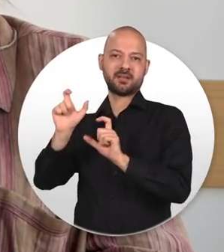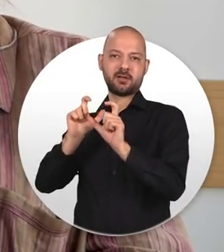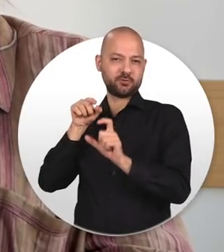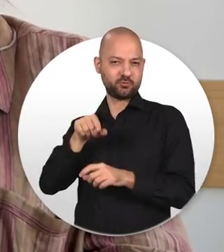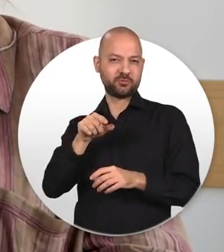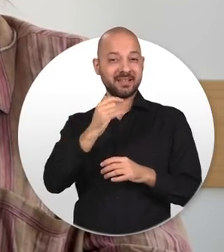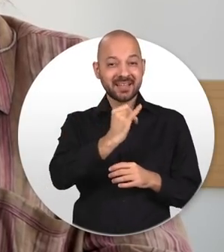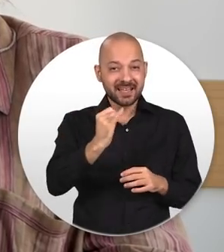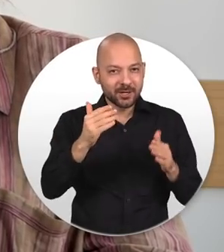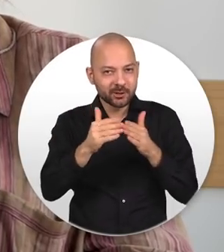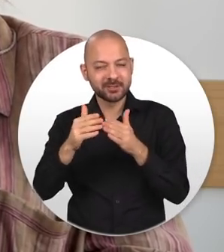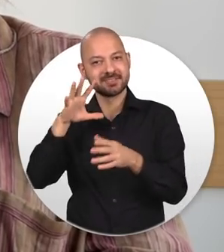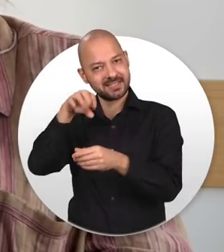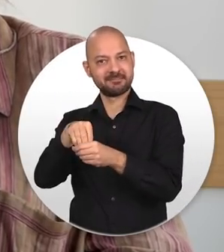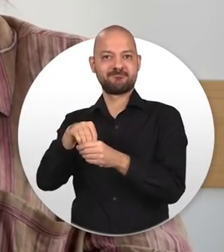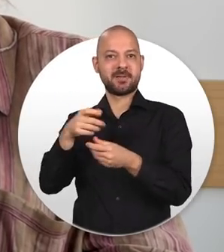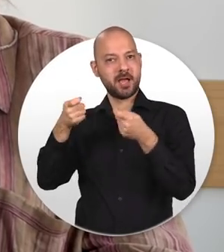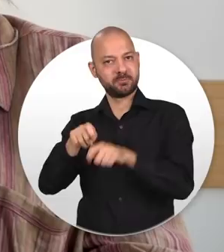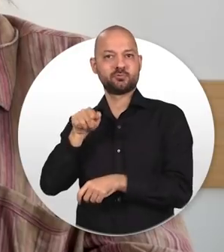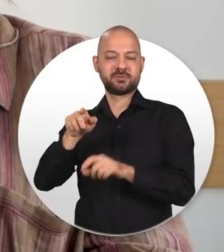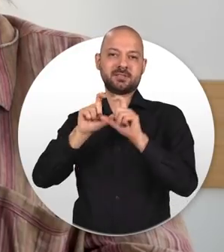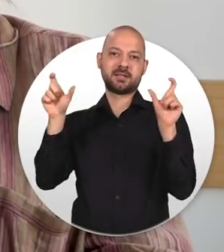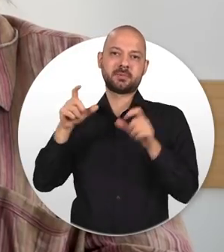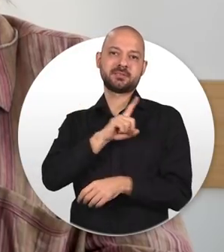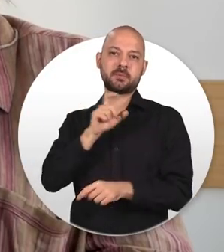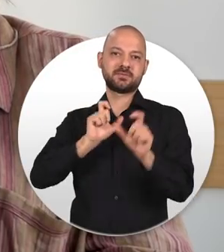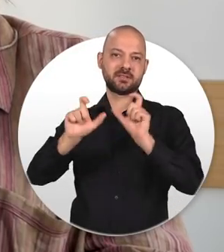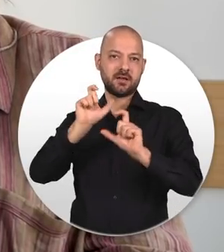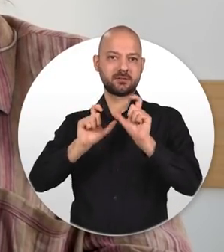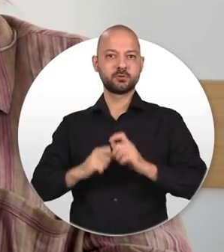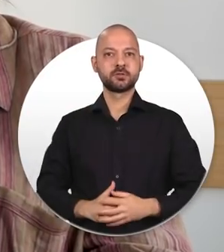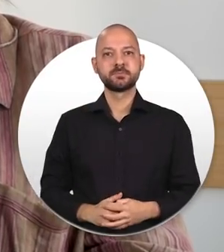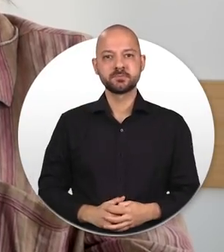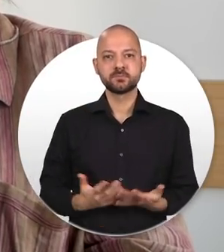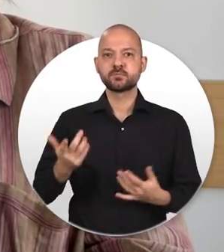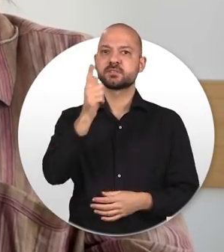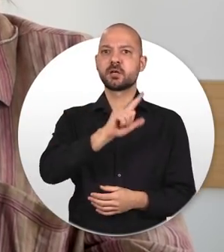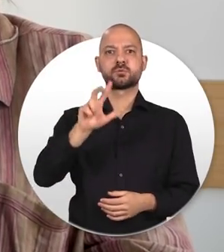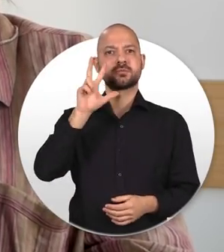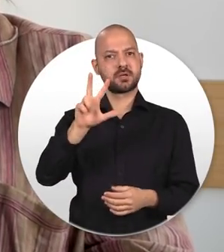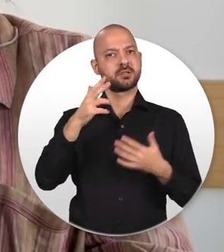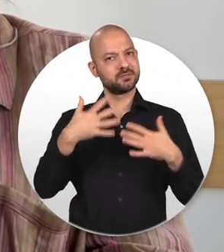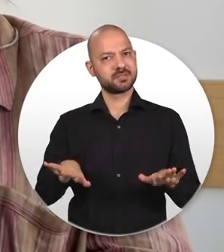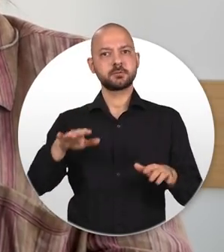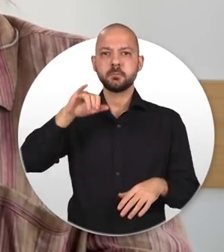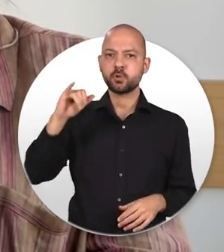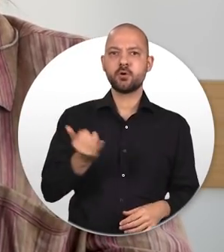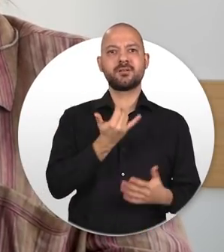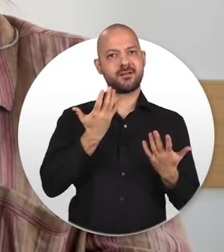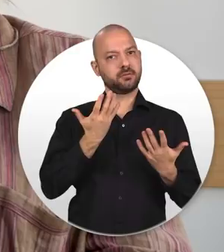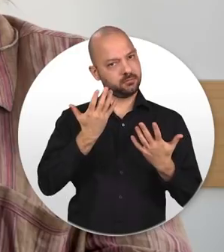Nesoen, aber auch Self-Defense, Karimo, zum Schluss von Alkur. Und 2003